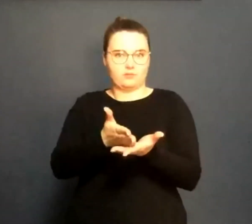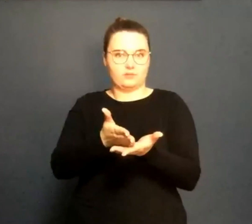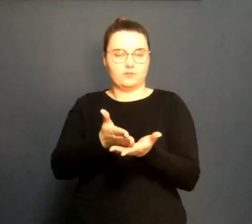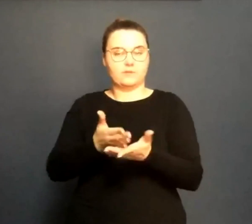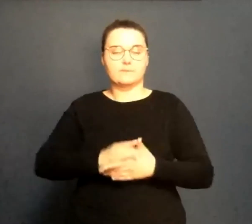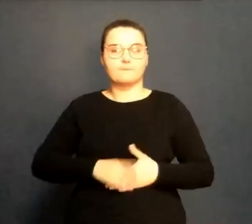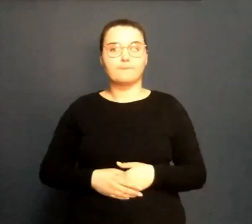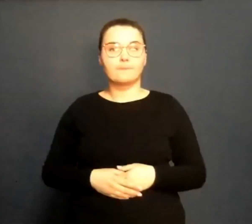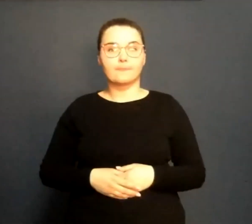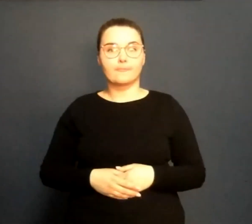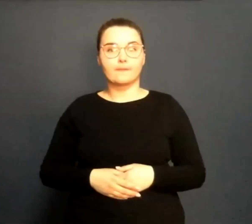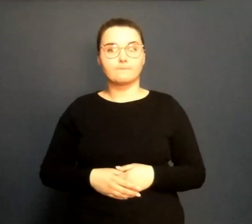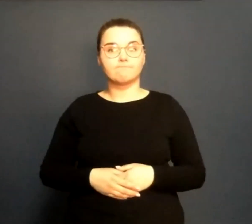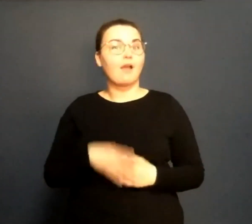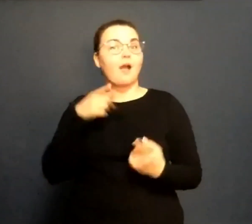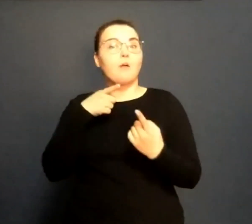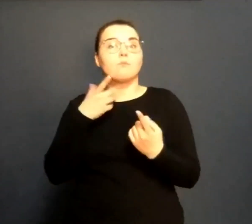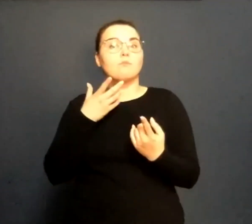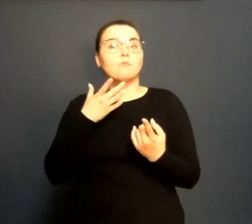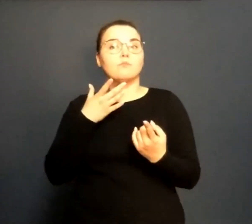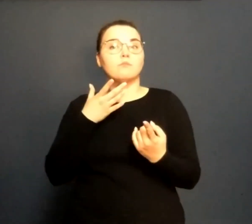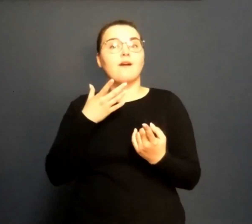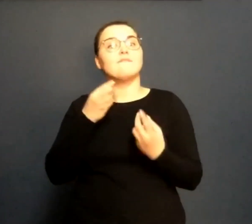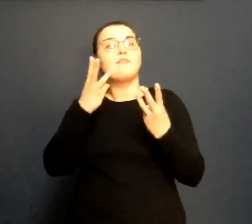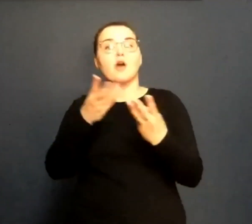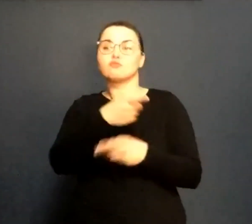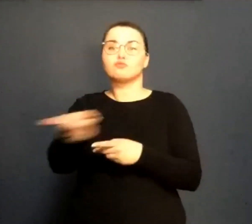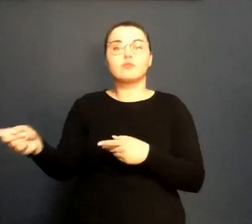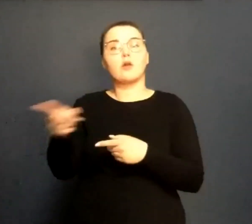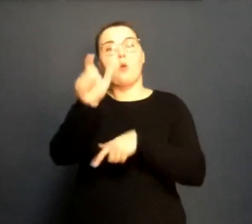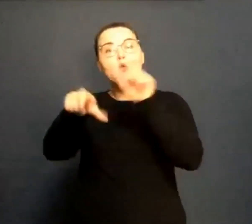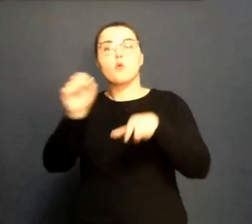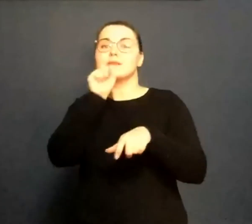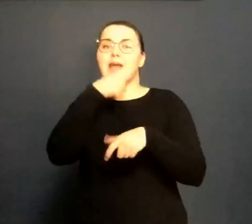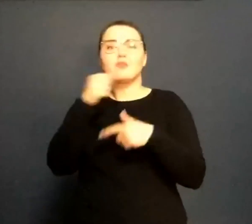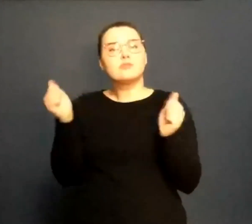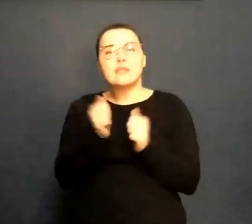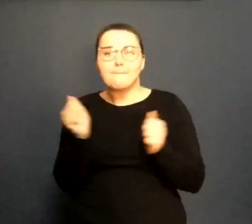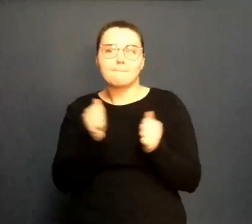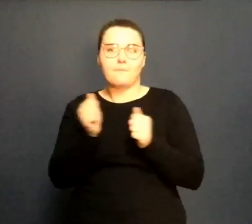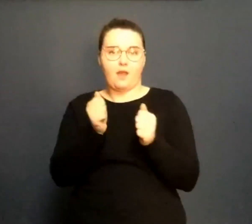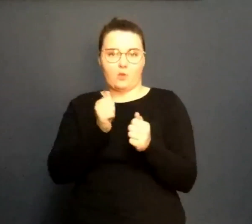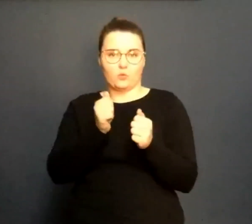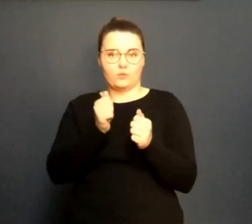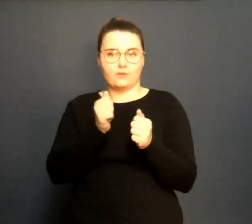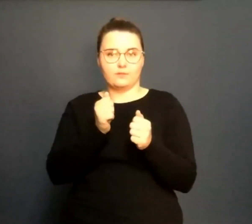aby nie lękały się również tego ważnej przestrzeni